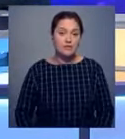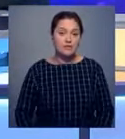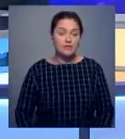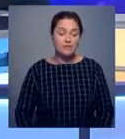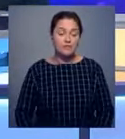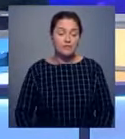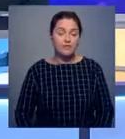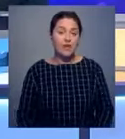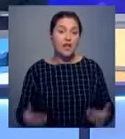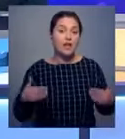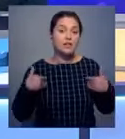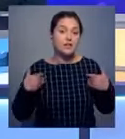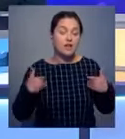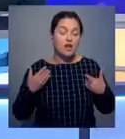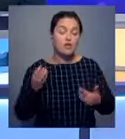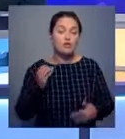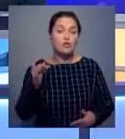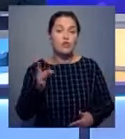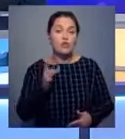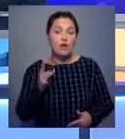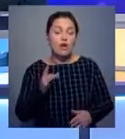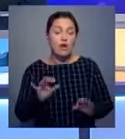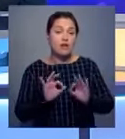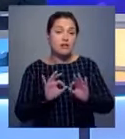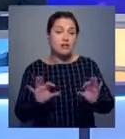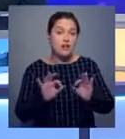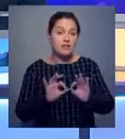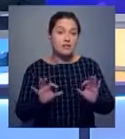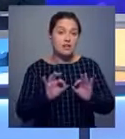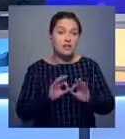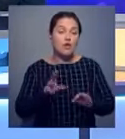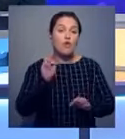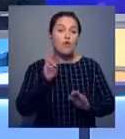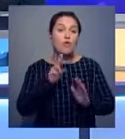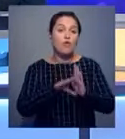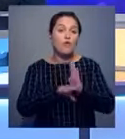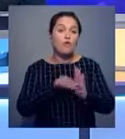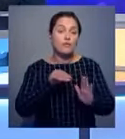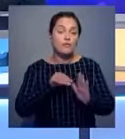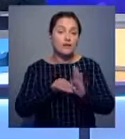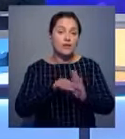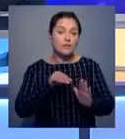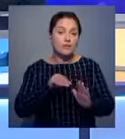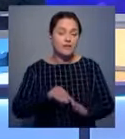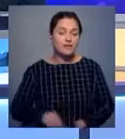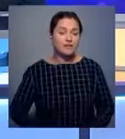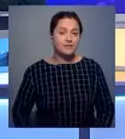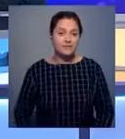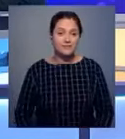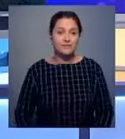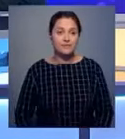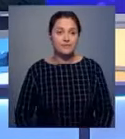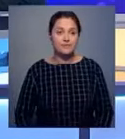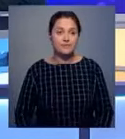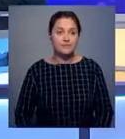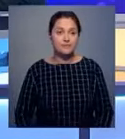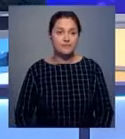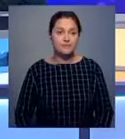Асхат, приветствую еще раз. Ну давайте не томите, рассказывайте, кого вы там держали до последнего.